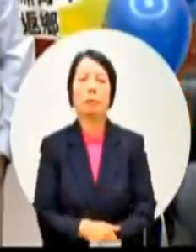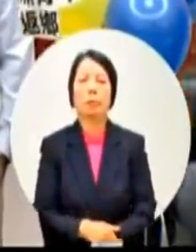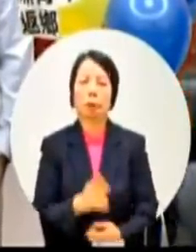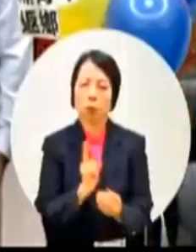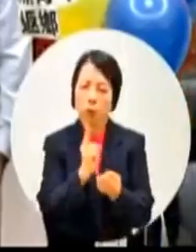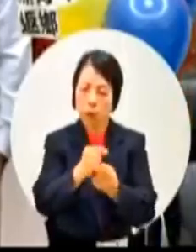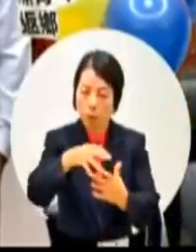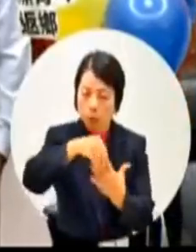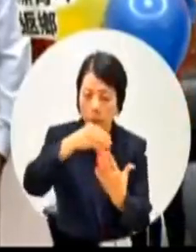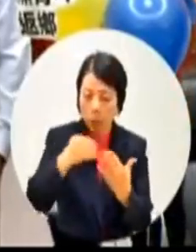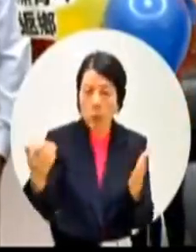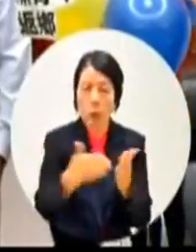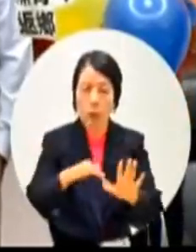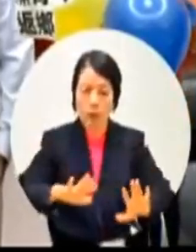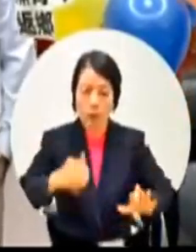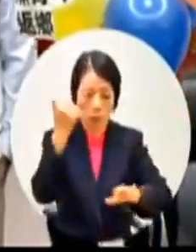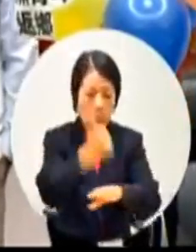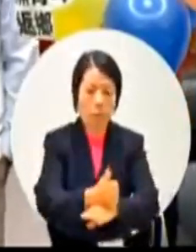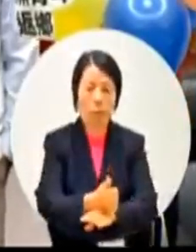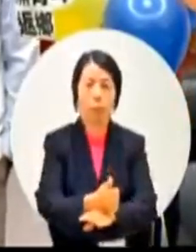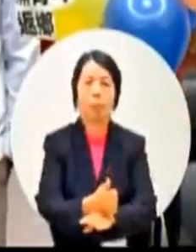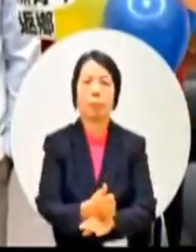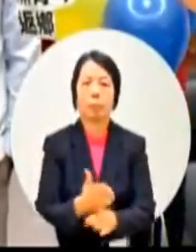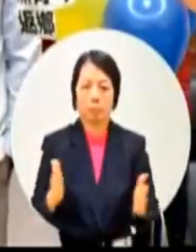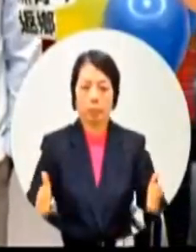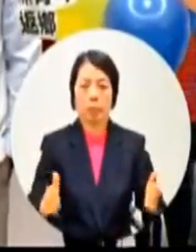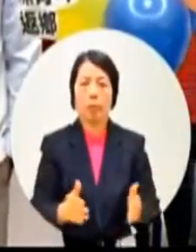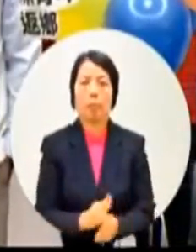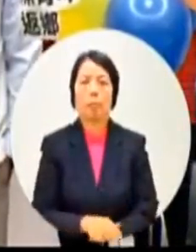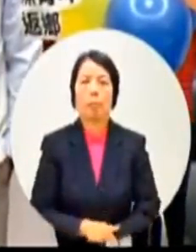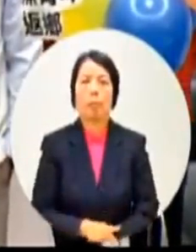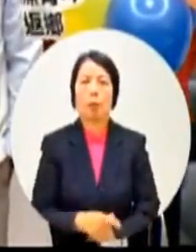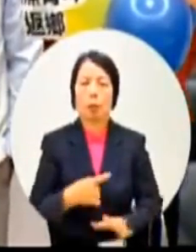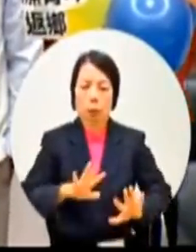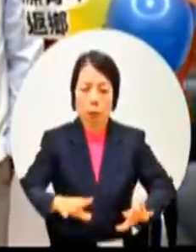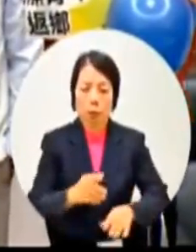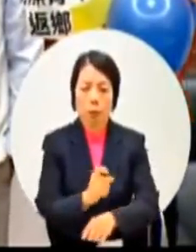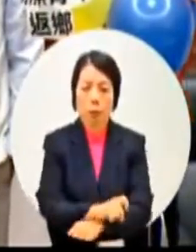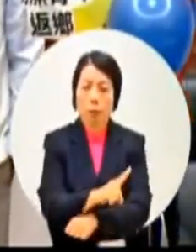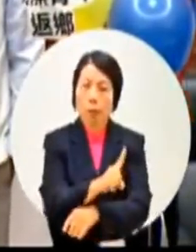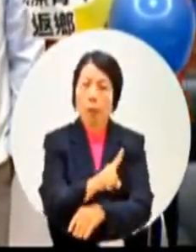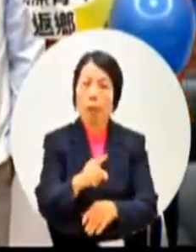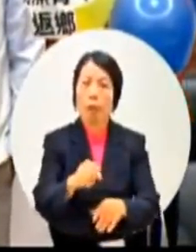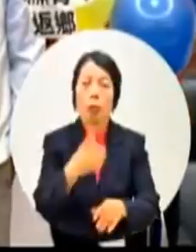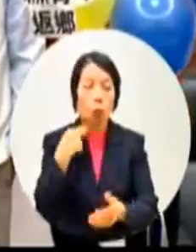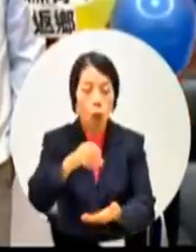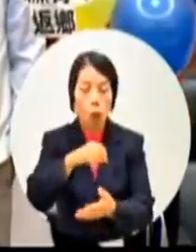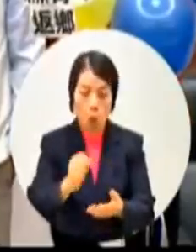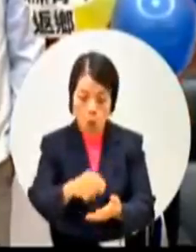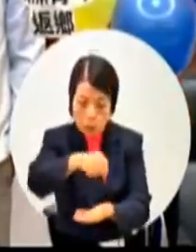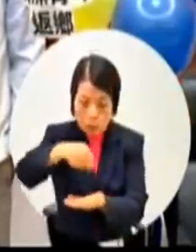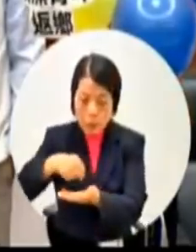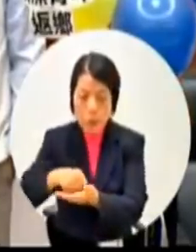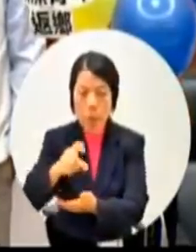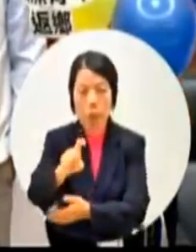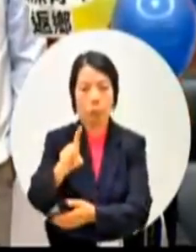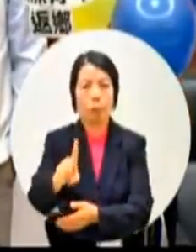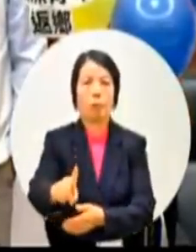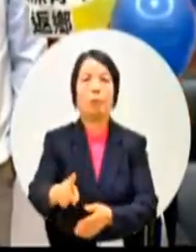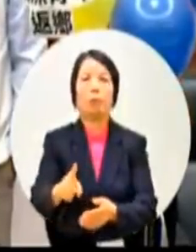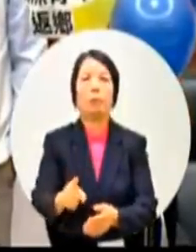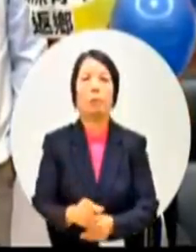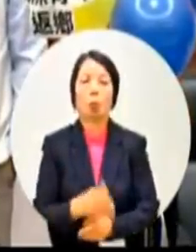吼。你开足济啦，啊，我才十一点啦吼，啊，若无写着，哎，算你走过啦吼。我这写伫遮吼，啊，你用看